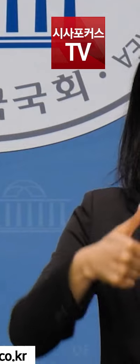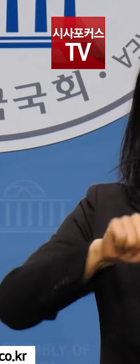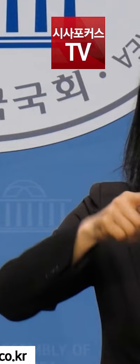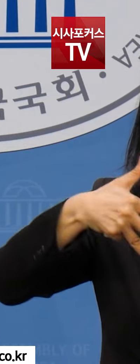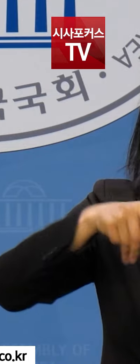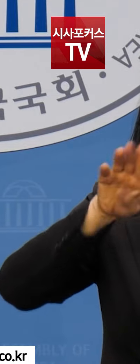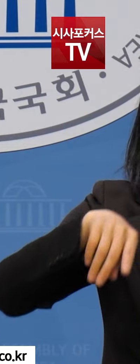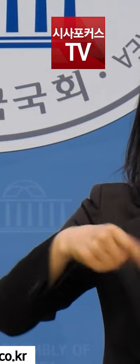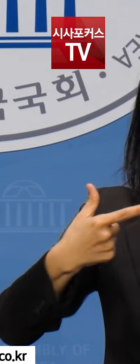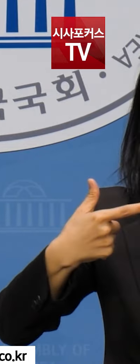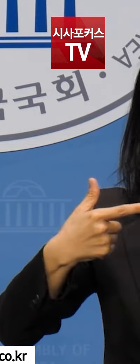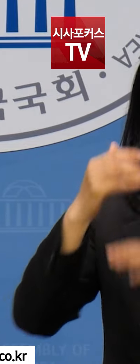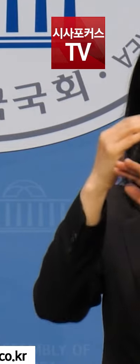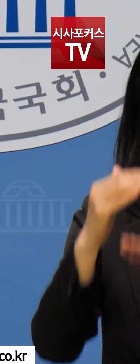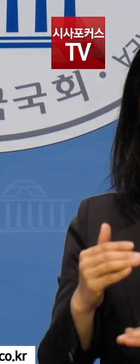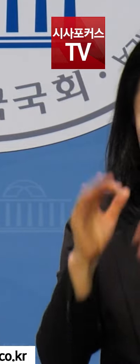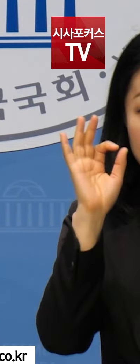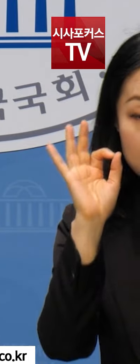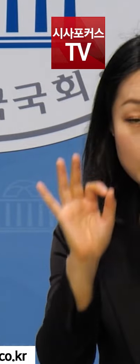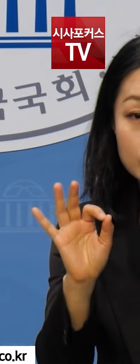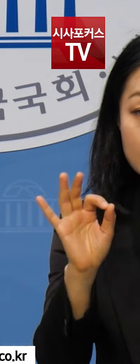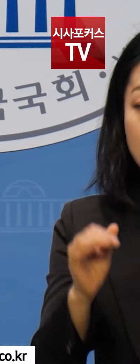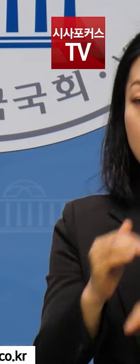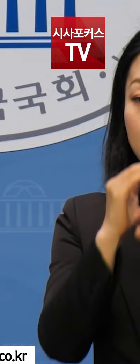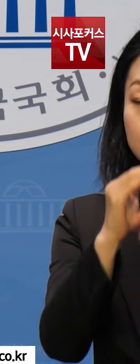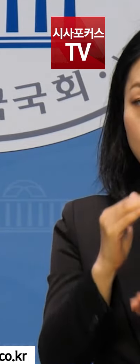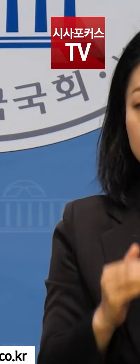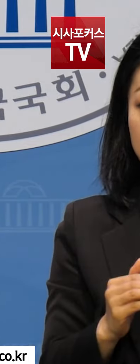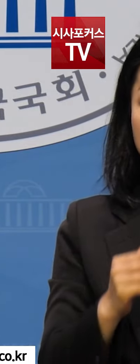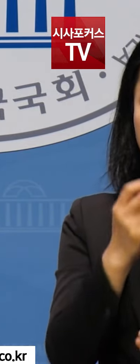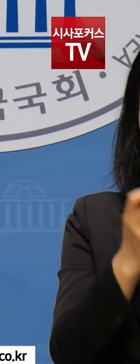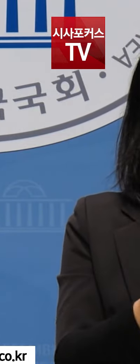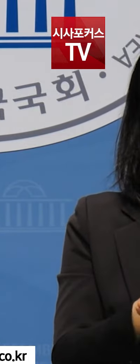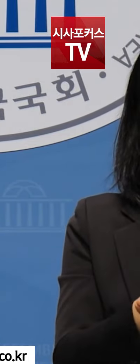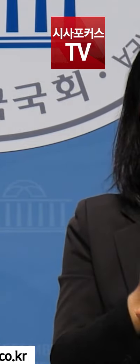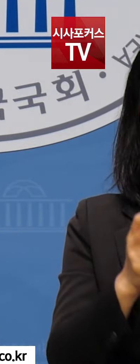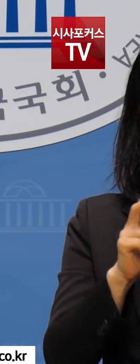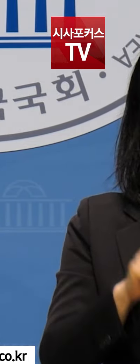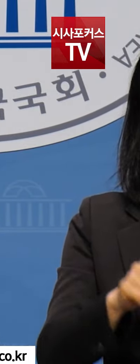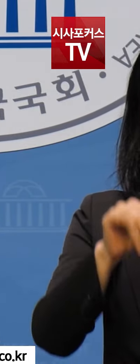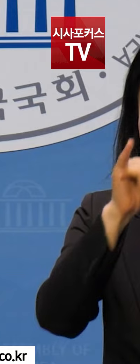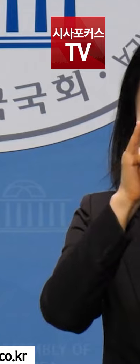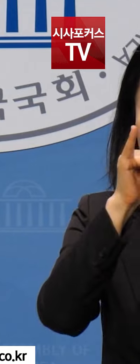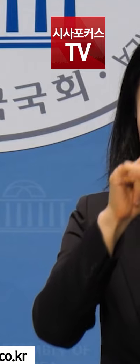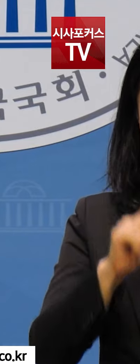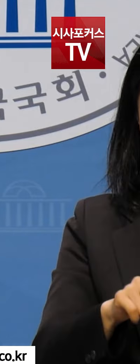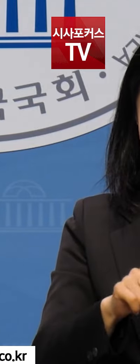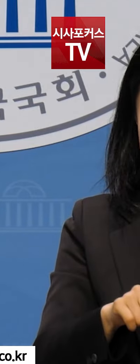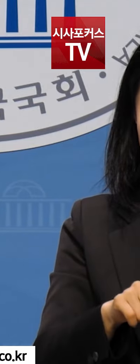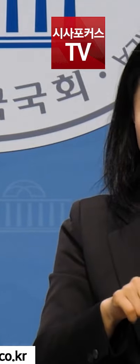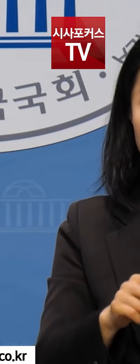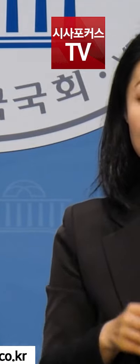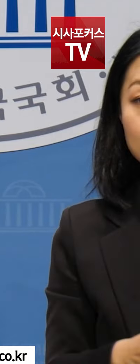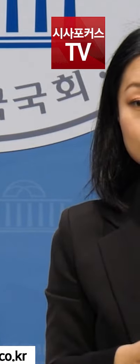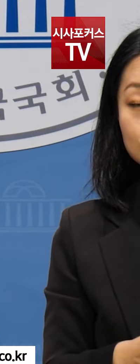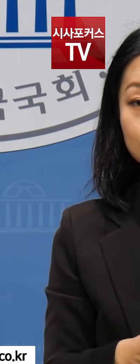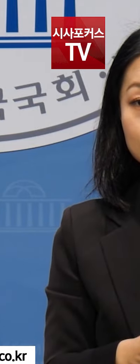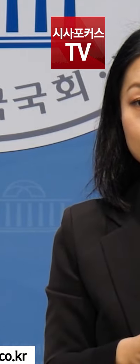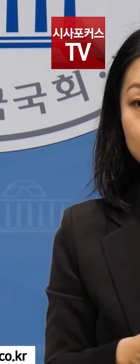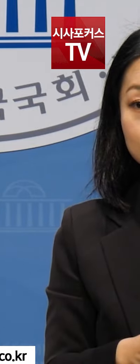그 결정문에서 언급한 내용도 절차적 위법성이 문제가 될 여지가 있느냐 있으나 이는